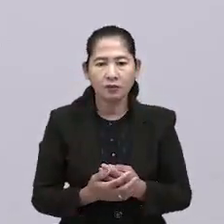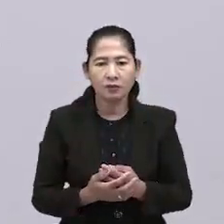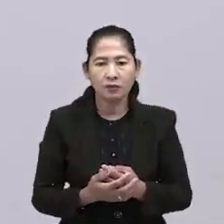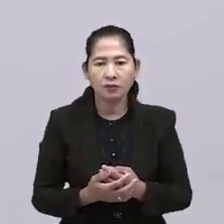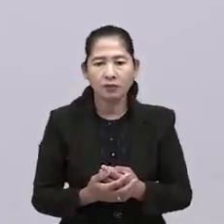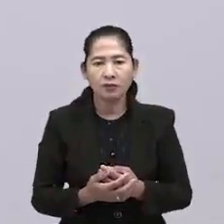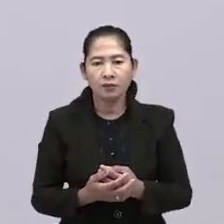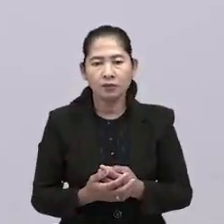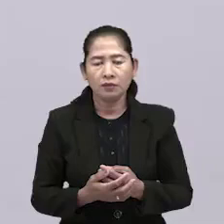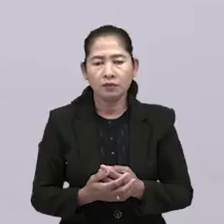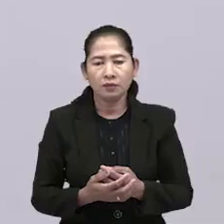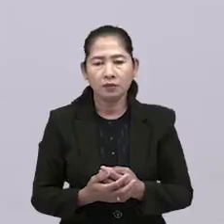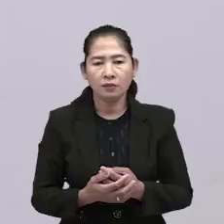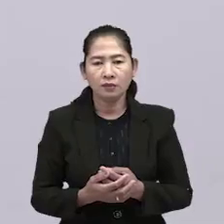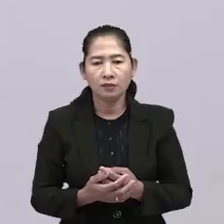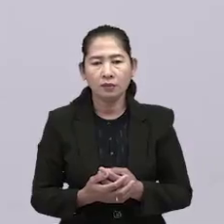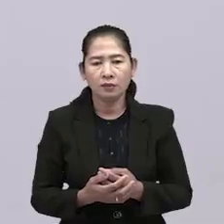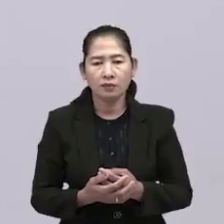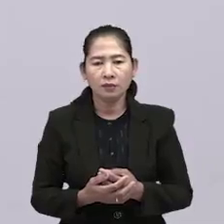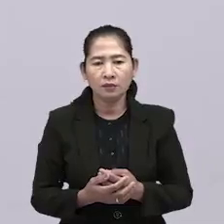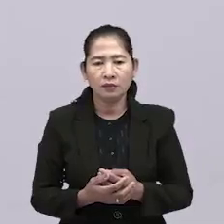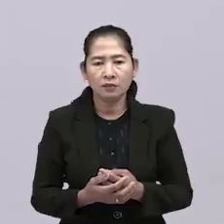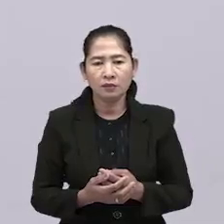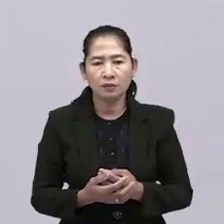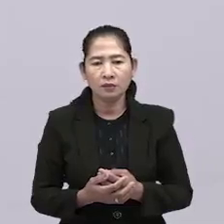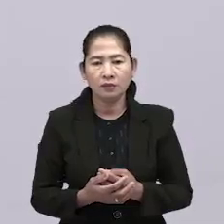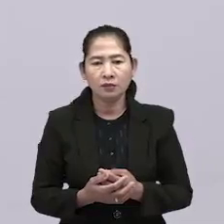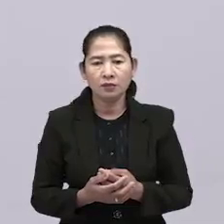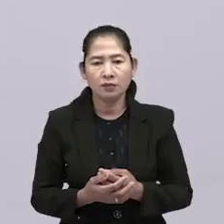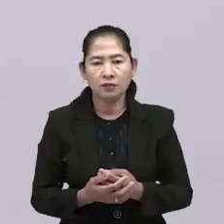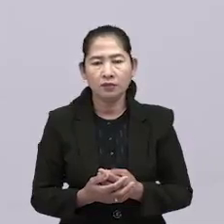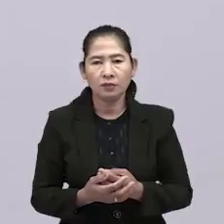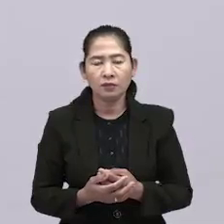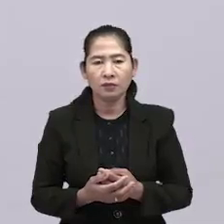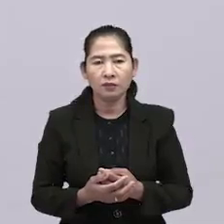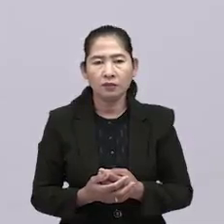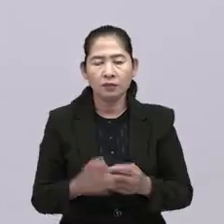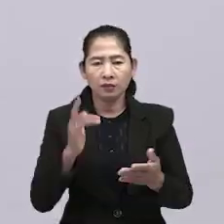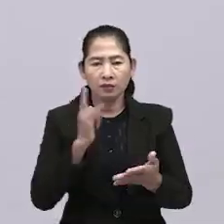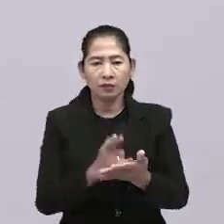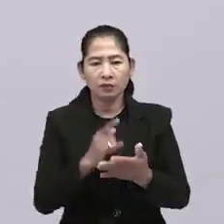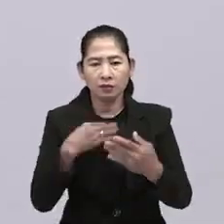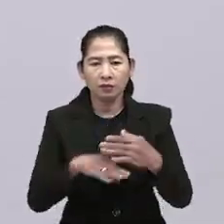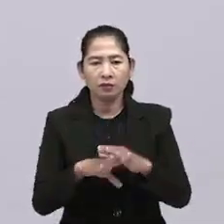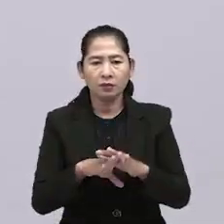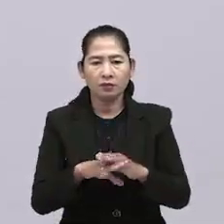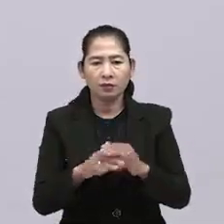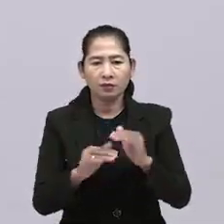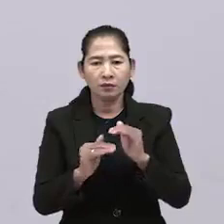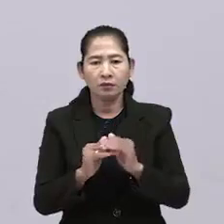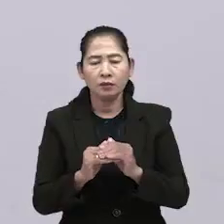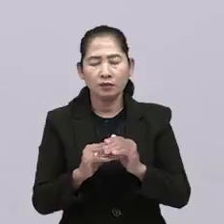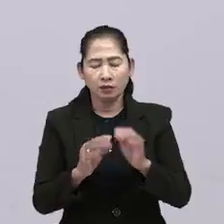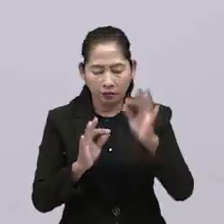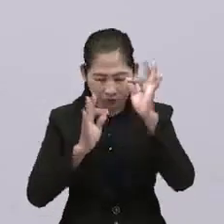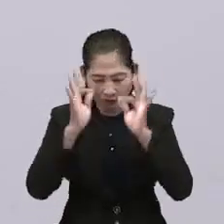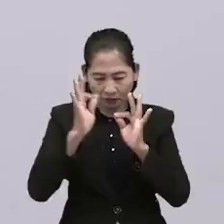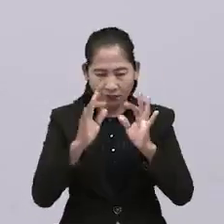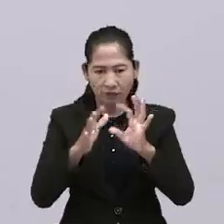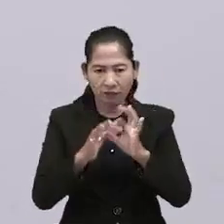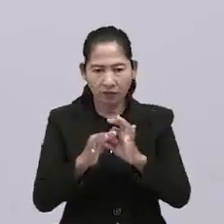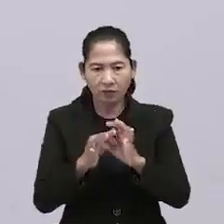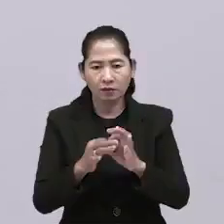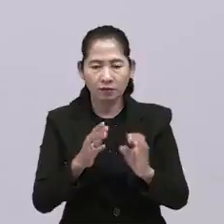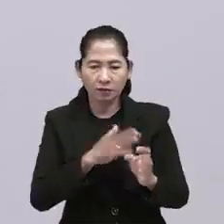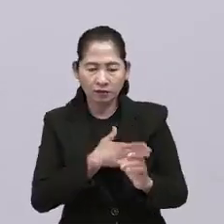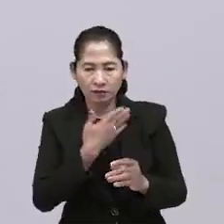ខាន់ណាស់ចាហើយបន្តមកបញ្ចប់គឺយើងបញ្ចូលការវិតម្លៃបន្តិចទៅហើយនឹងតកតងនឹងម